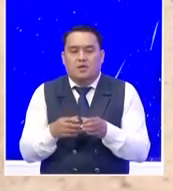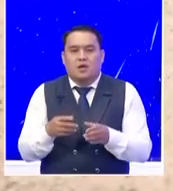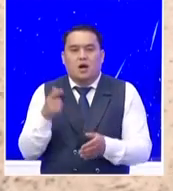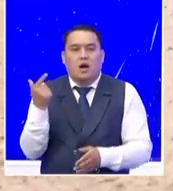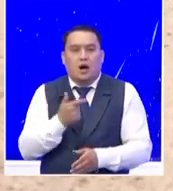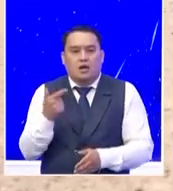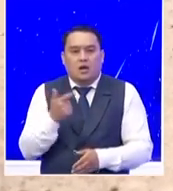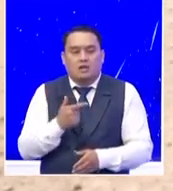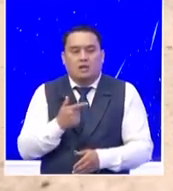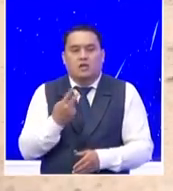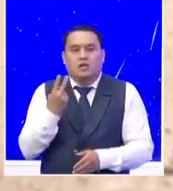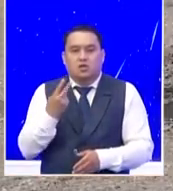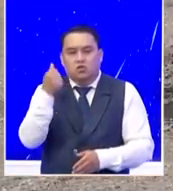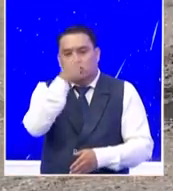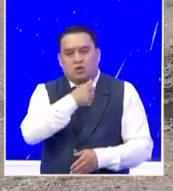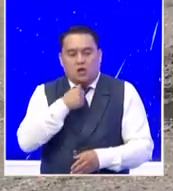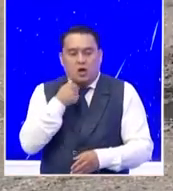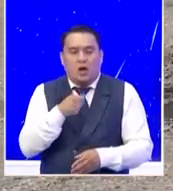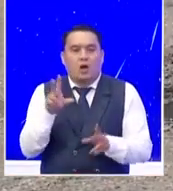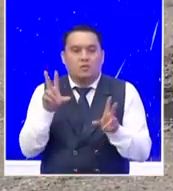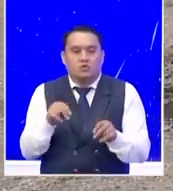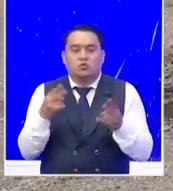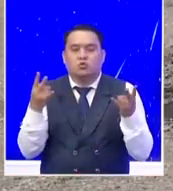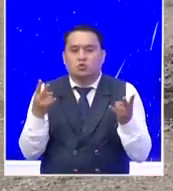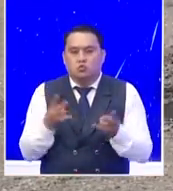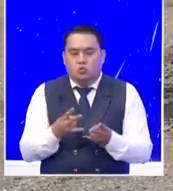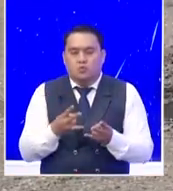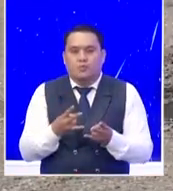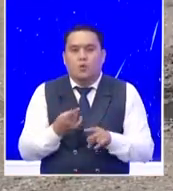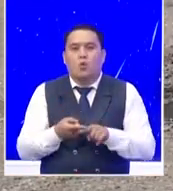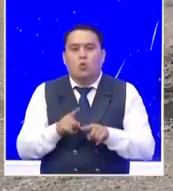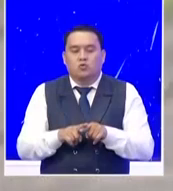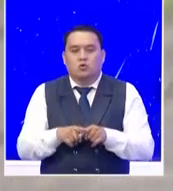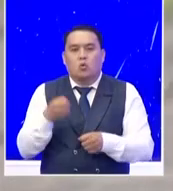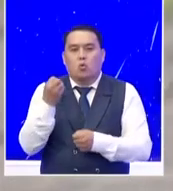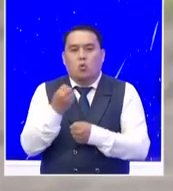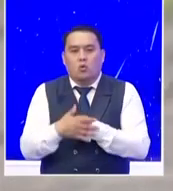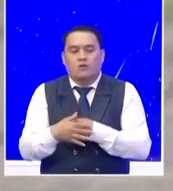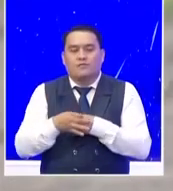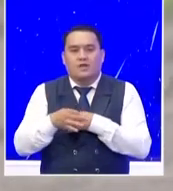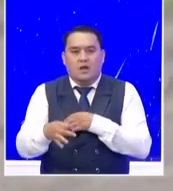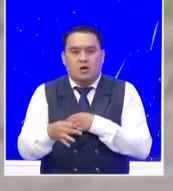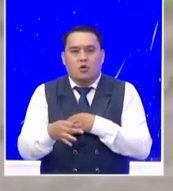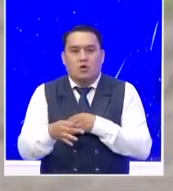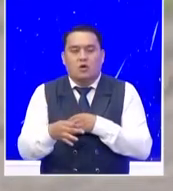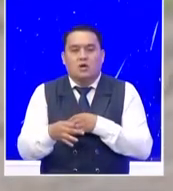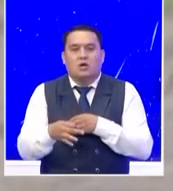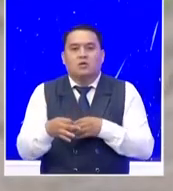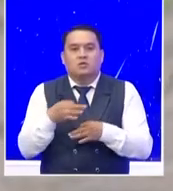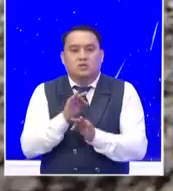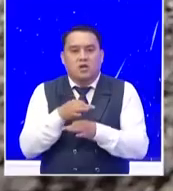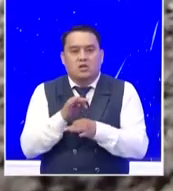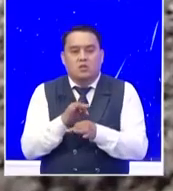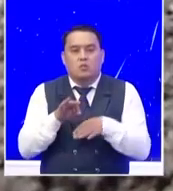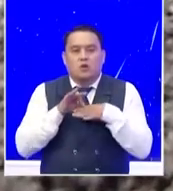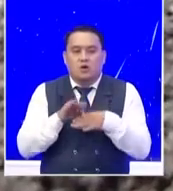тиіс дейді мониторинг тобының өкілдері. Айта кетейік, жол активтері ұлттық сапа орталығының облыстағы филиалы осындай көшпелі зерттеу жұмыстарын